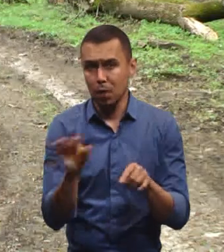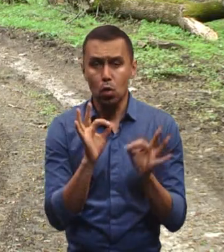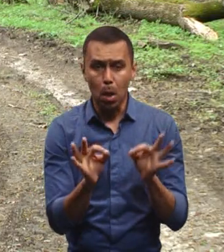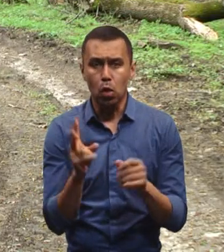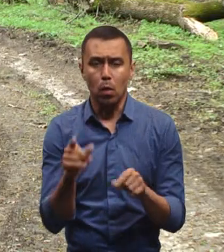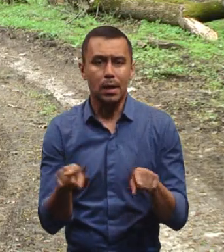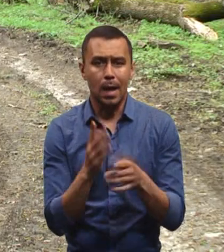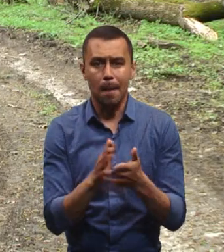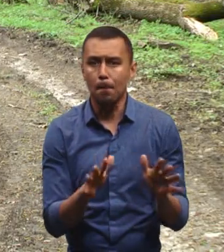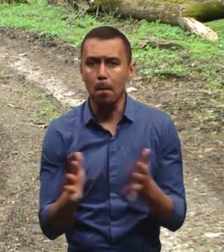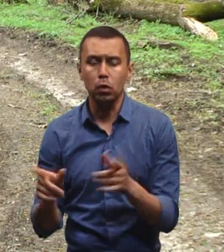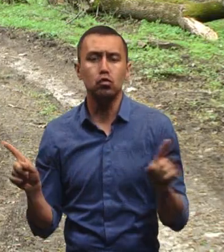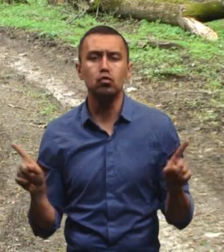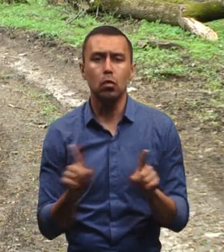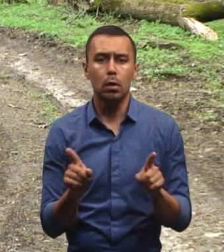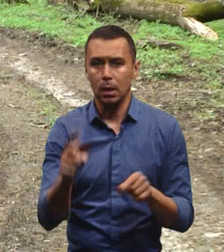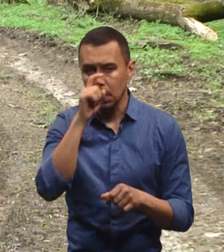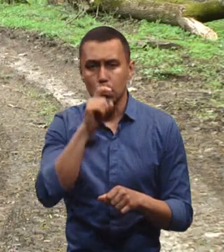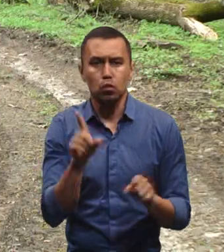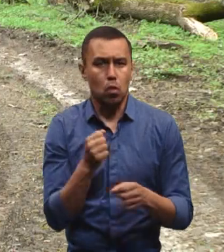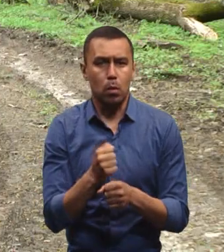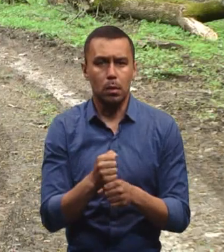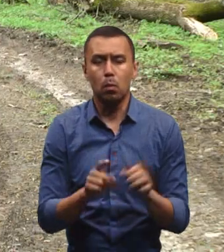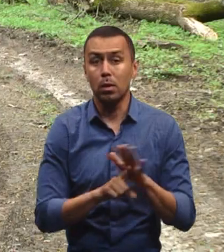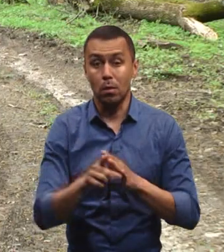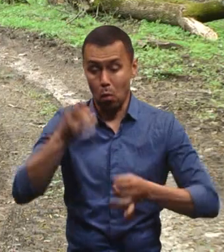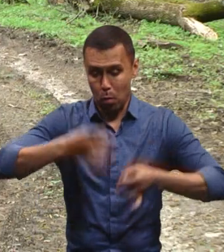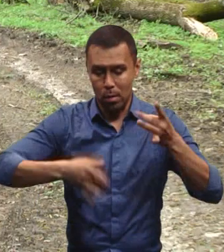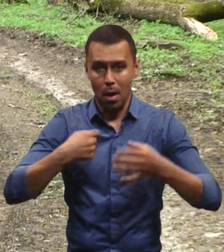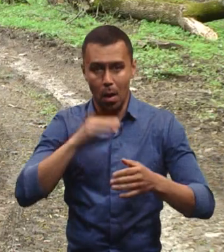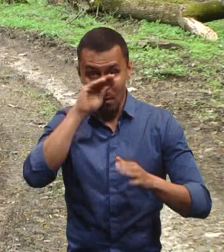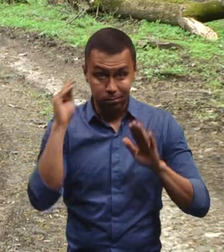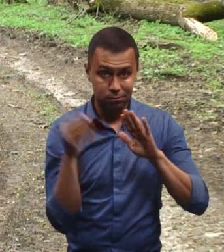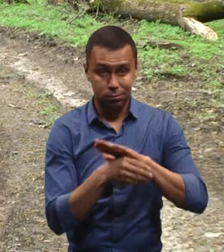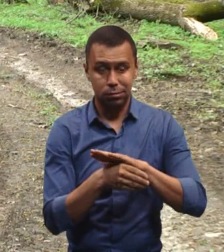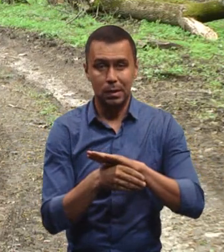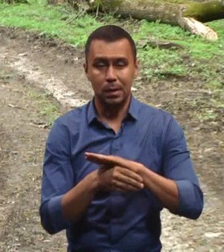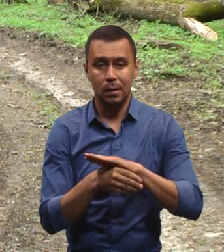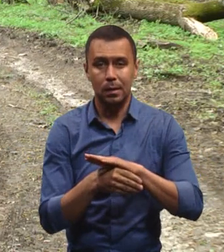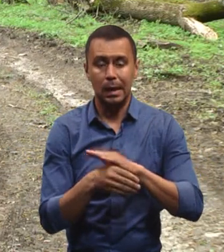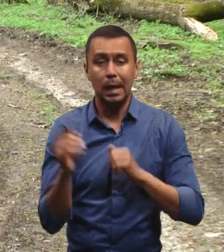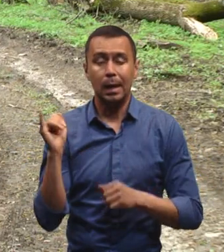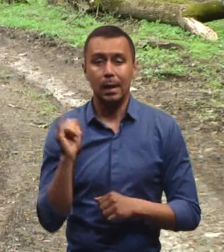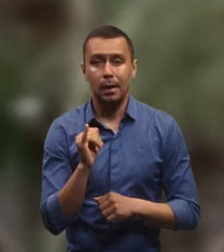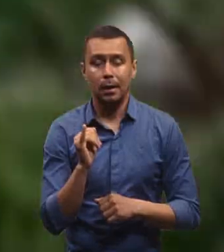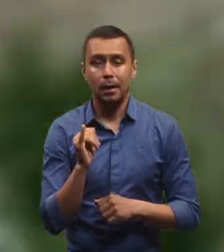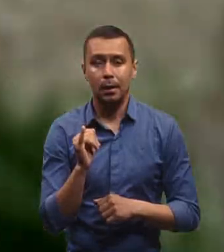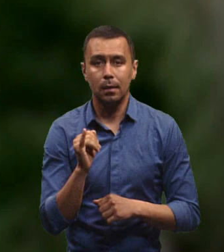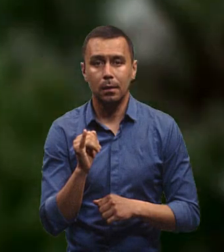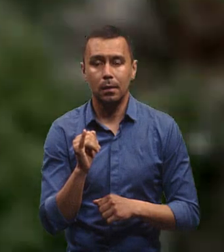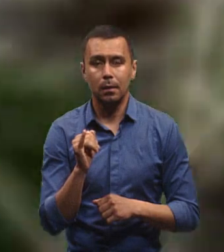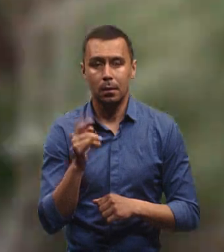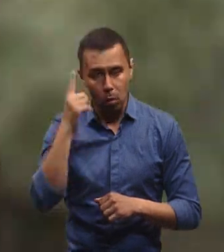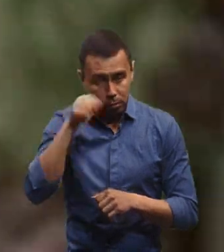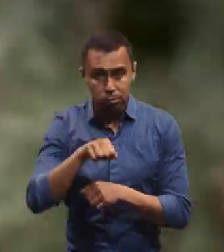але такі є моменти, що ти не розумієш, що воно робиться, починається обстріл, ти ховаєшся в окопі, бліндажа ховаєшся і... Димент, ти